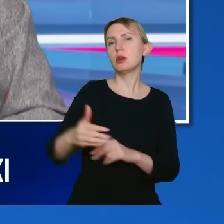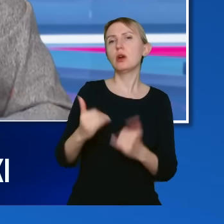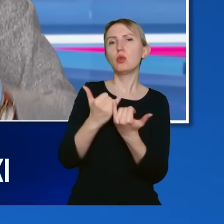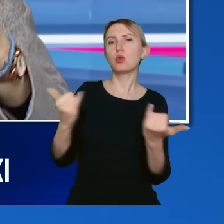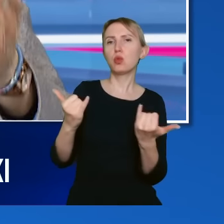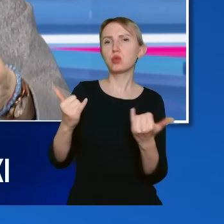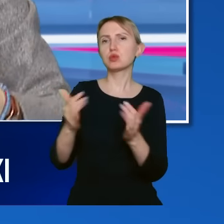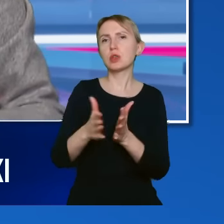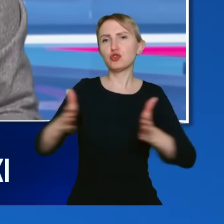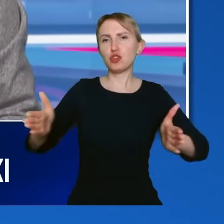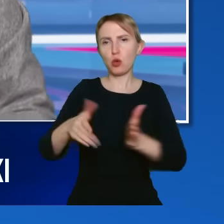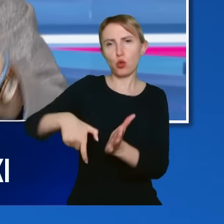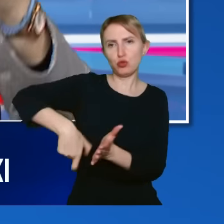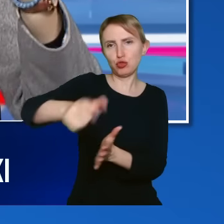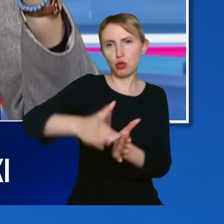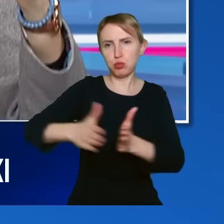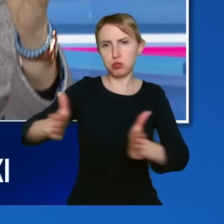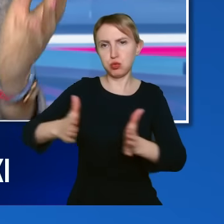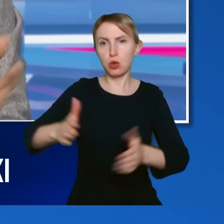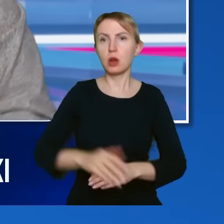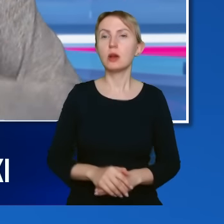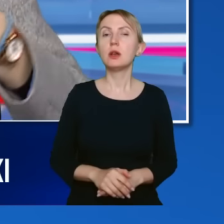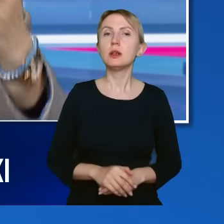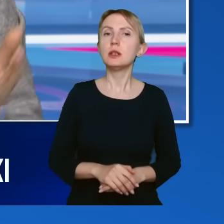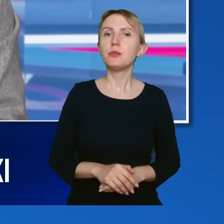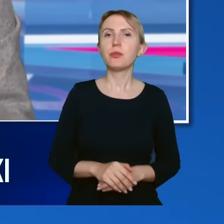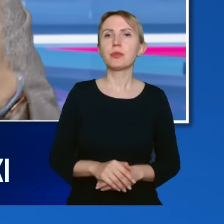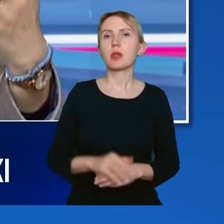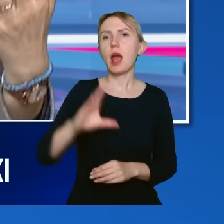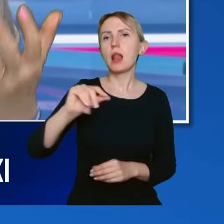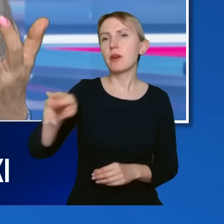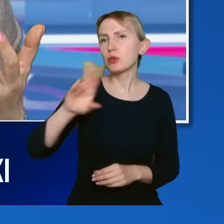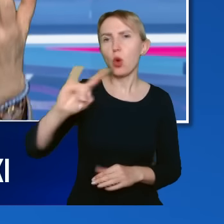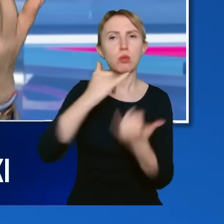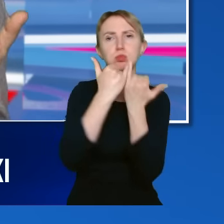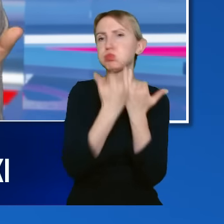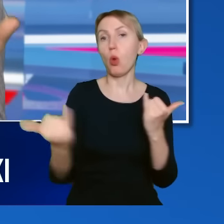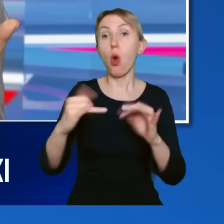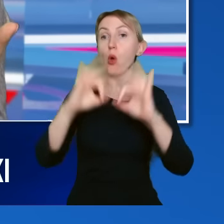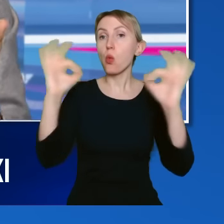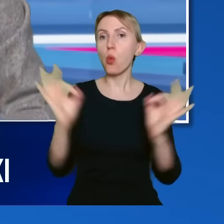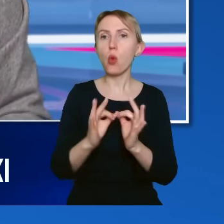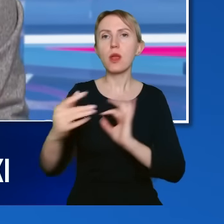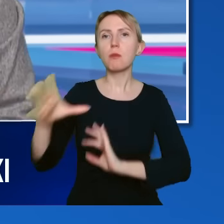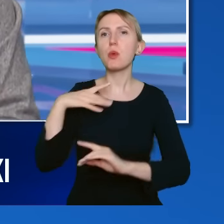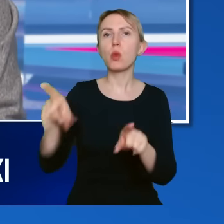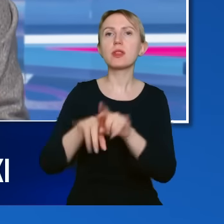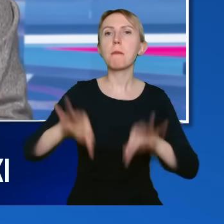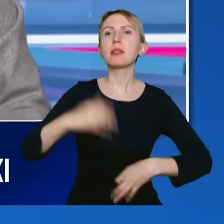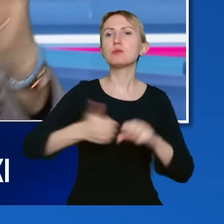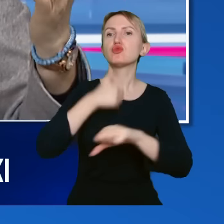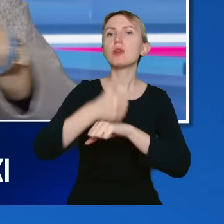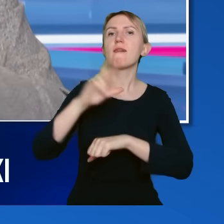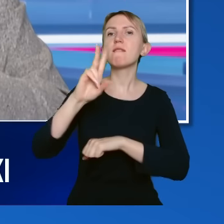różna szerokość torów, bo to wiadomo, że to spowalnia, na elewatory i tak dalej. No, generalnie przecież była nawet pani przewodnicząca von